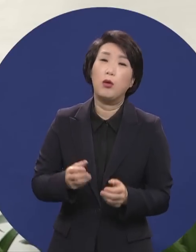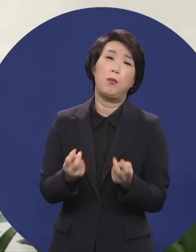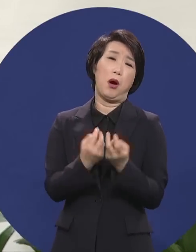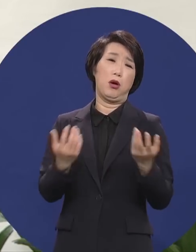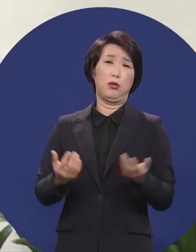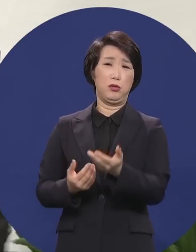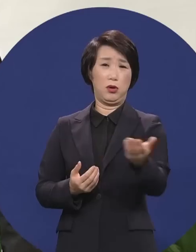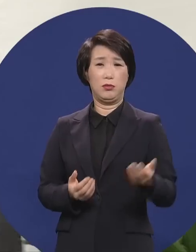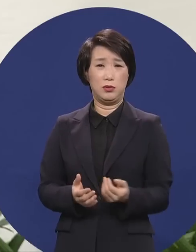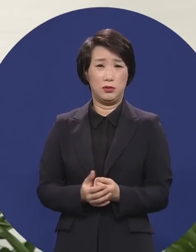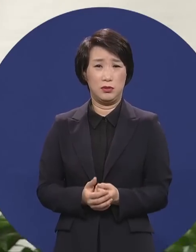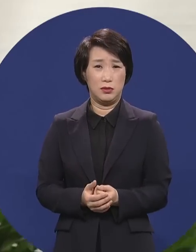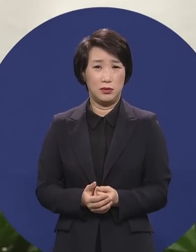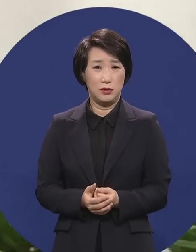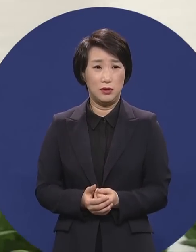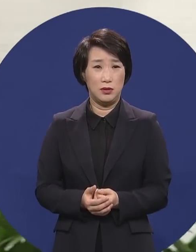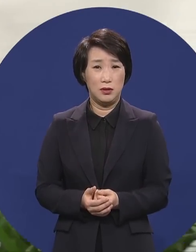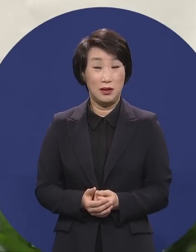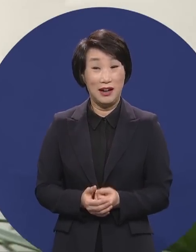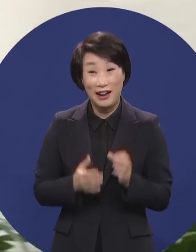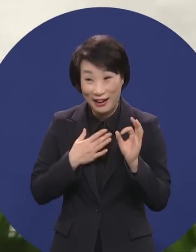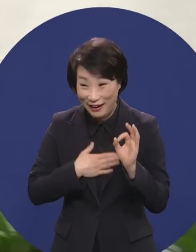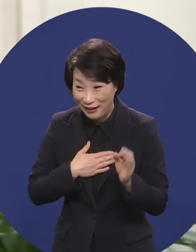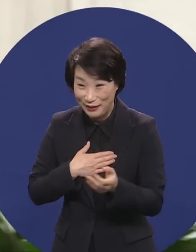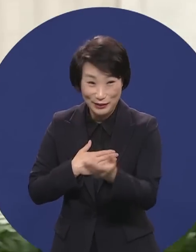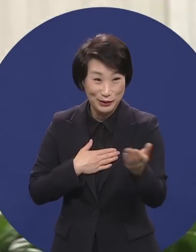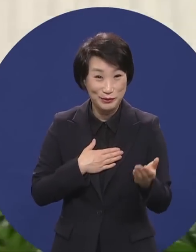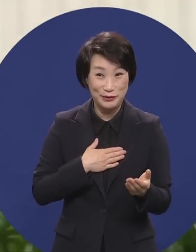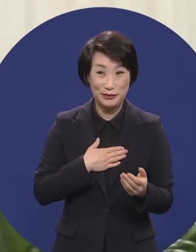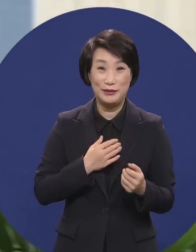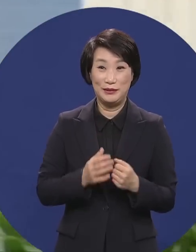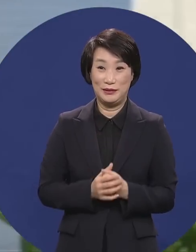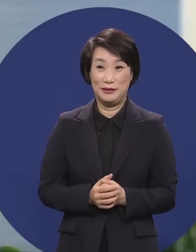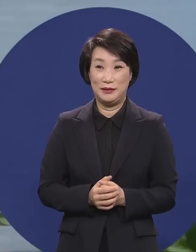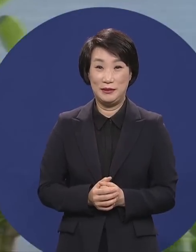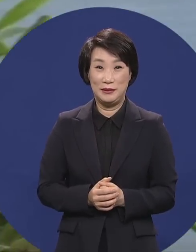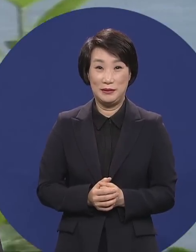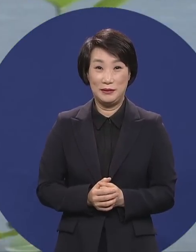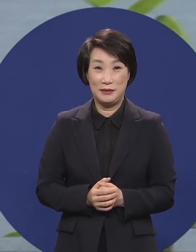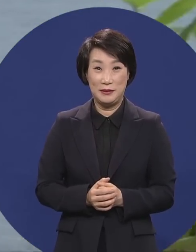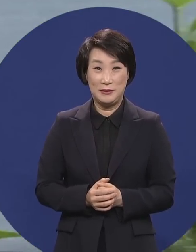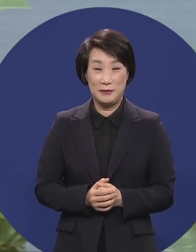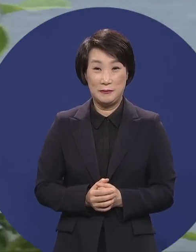없다 이 말입니다. 무슨 말인지 알아들었어요?